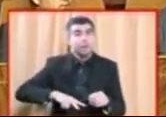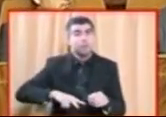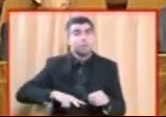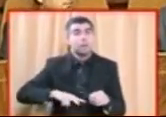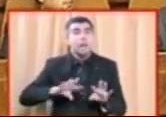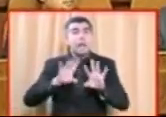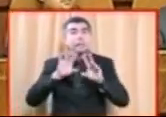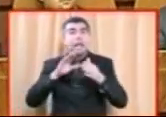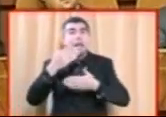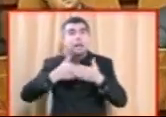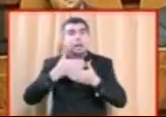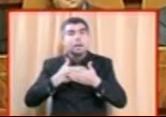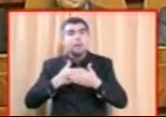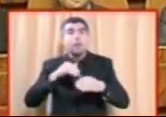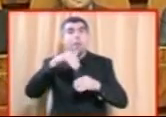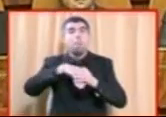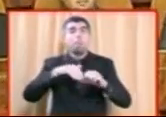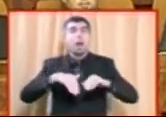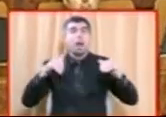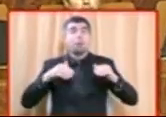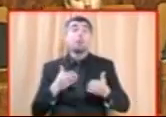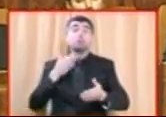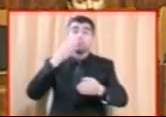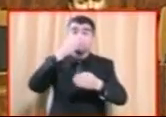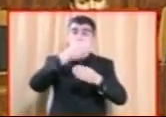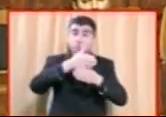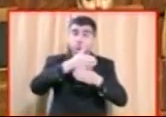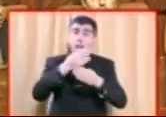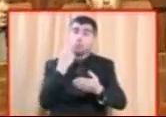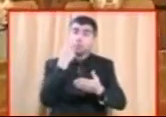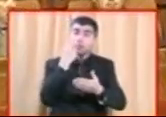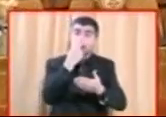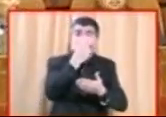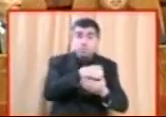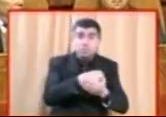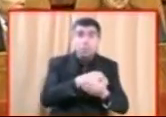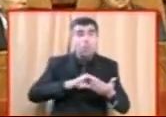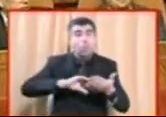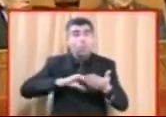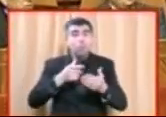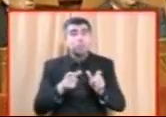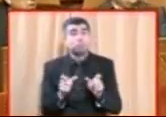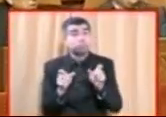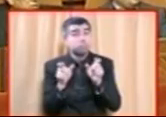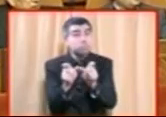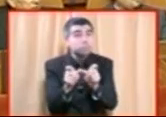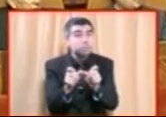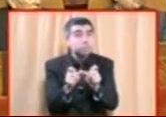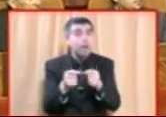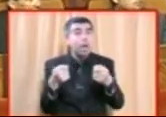التقرير ديالها للاسف الشديد كانت تدخلات محليه باش ذك المهمه الاستطلاعيه ما تكونش على احسن